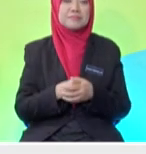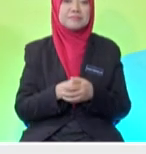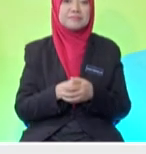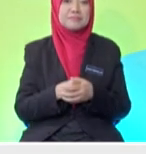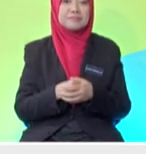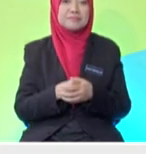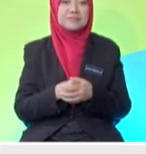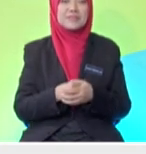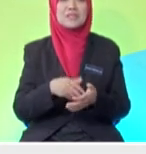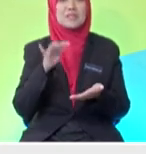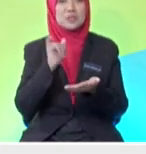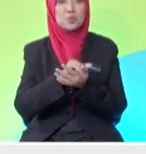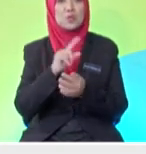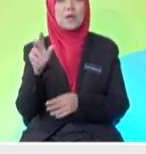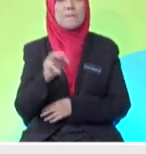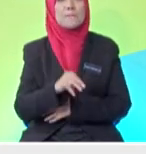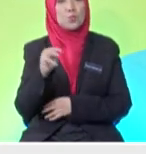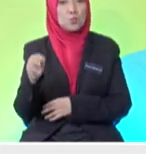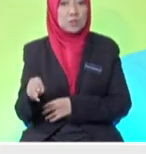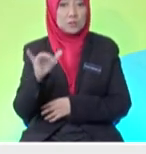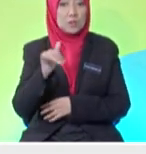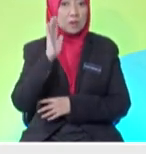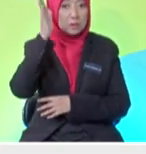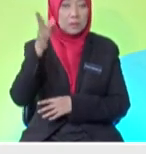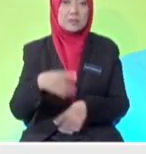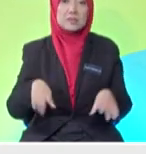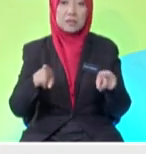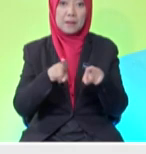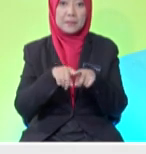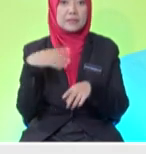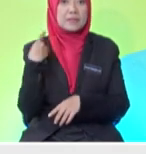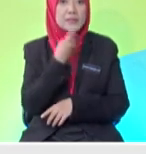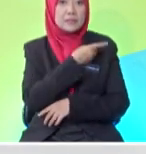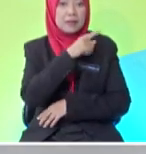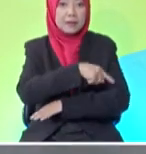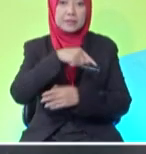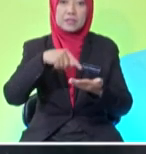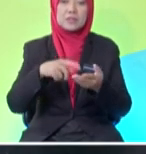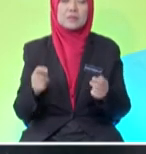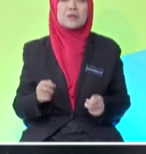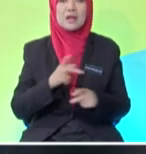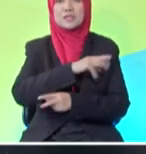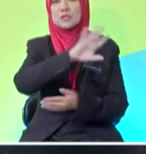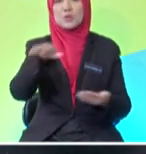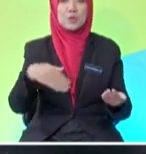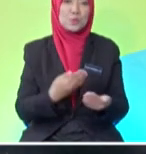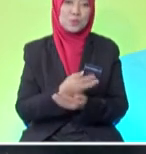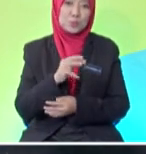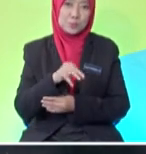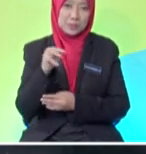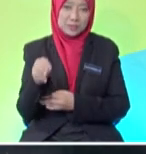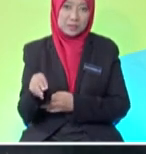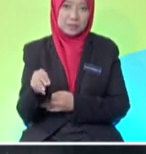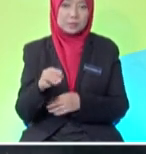ya itulah murid-muridnya akan bersama dengan kita hari ini Terima kasih kepada semua murid Oke